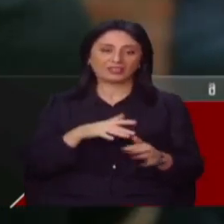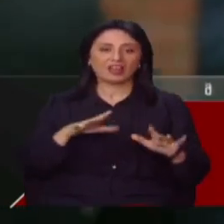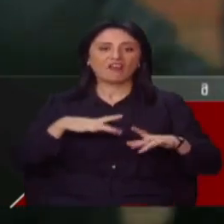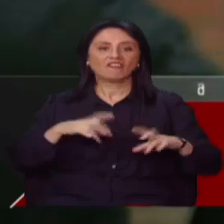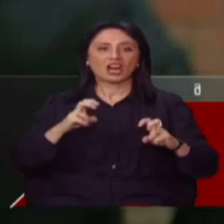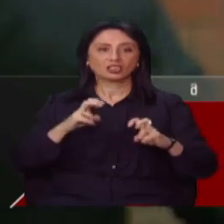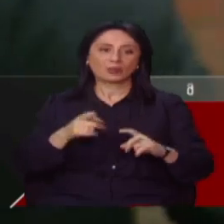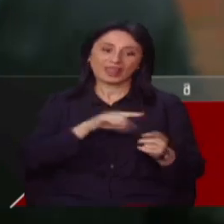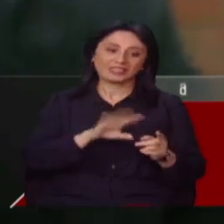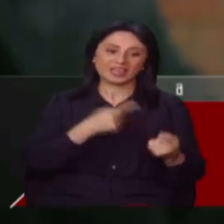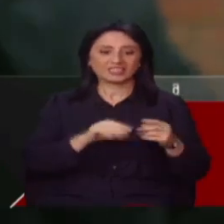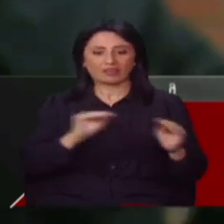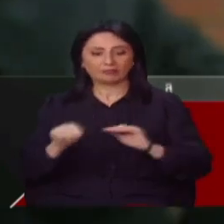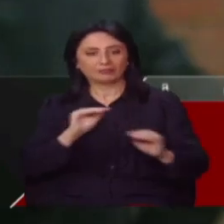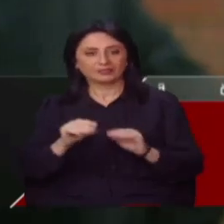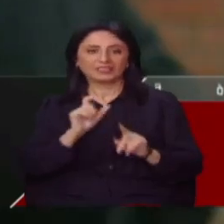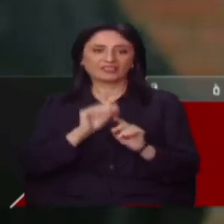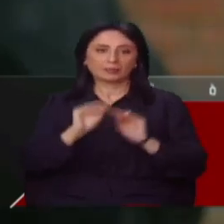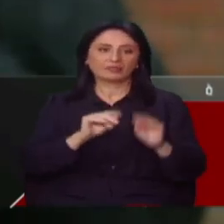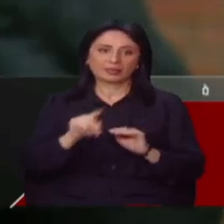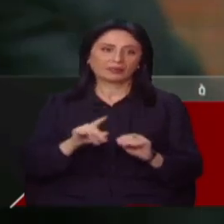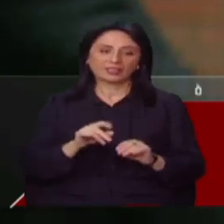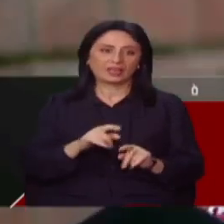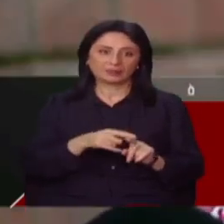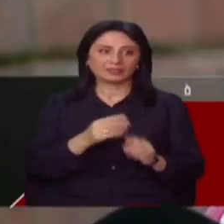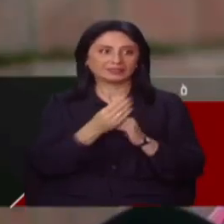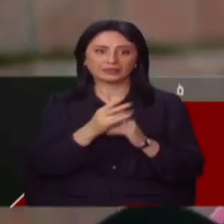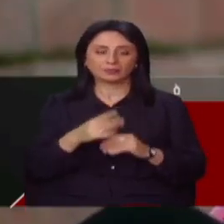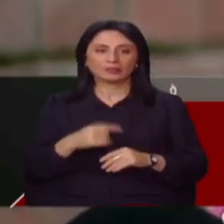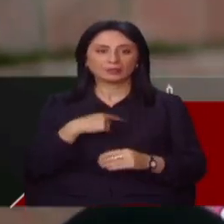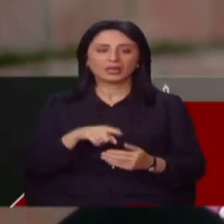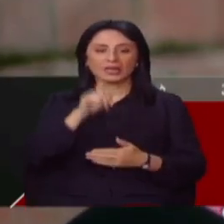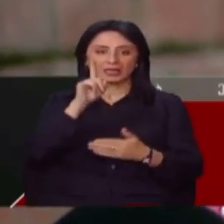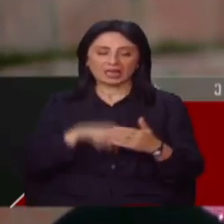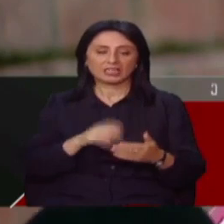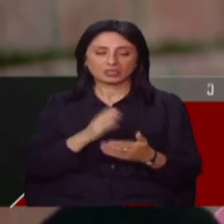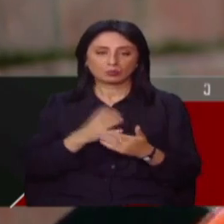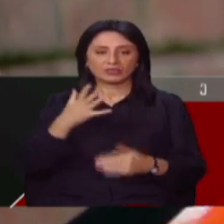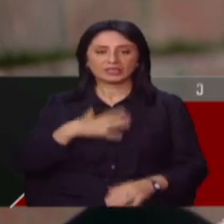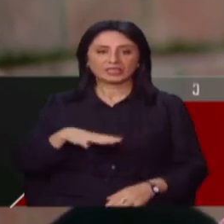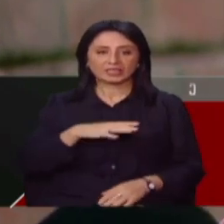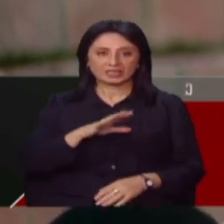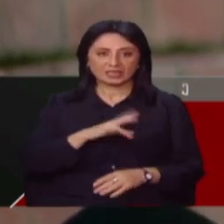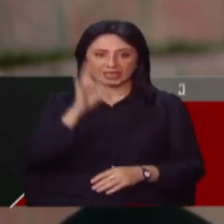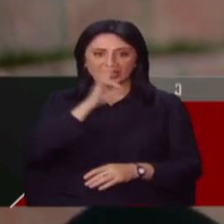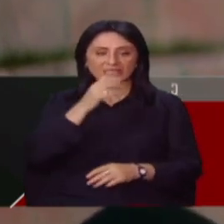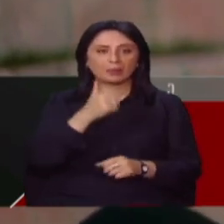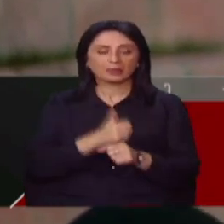რომ კაი ეგ თუ არა მაშინ აი ამ ფორმულებას მაინც ჩავწერ და თქვენ ამაზე არ გაგვაკრიტიკოთ მე დარწმუნებული ვარ რომ საქართველოს